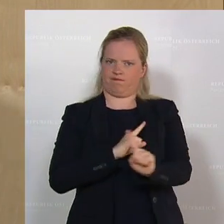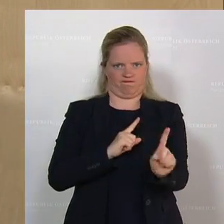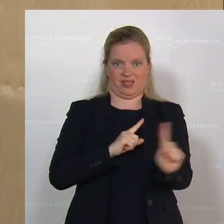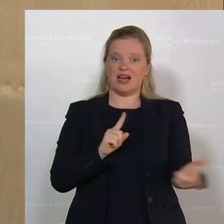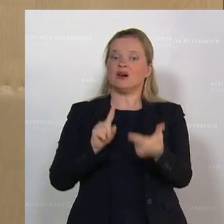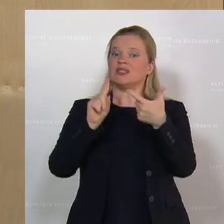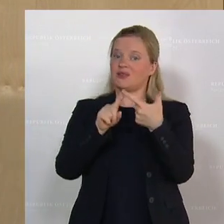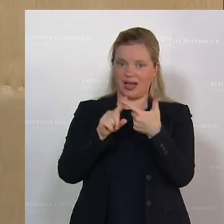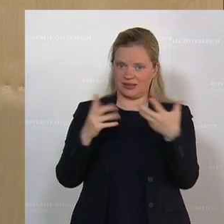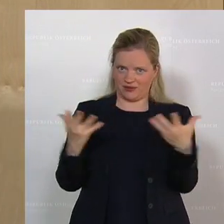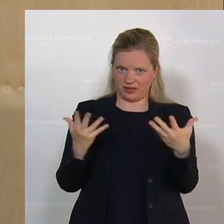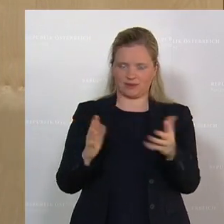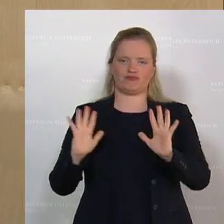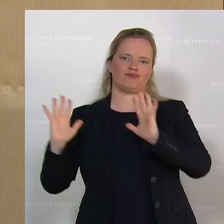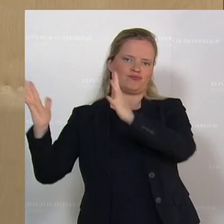wir werden